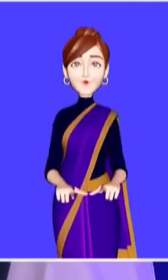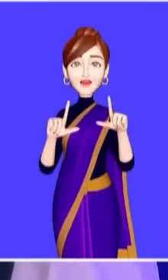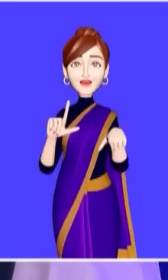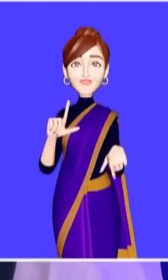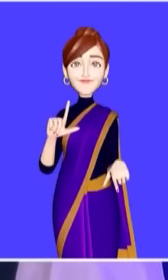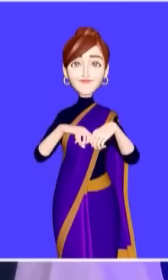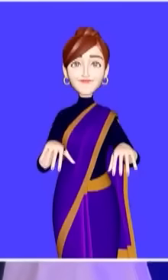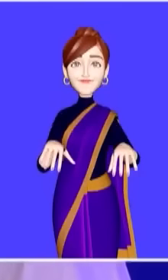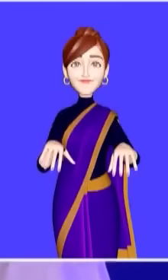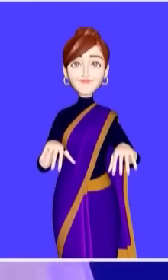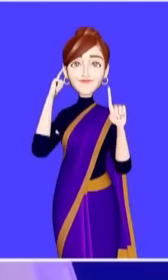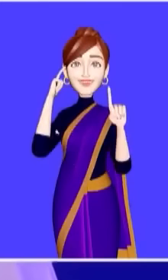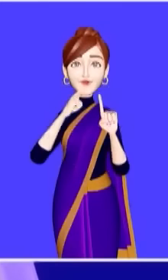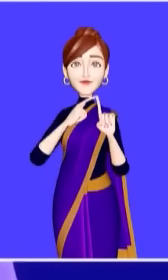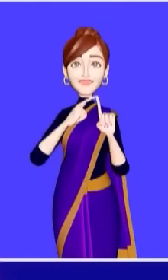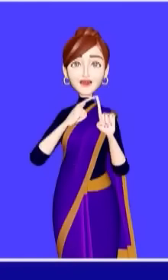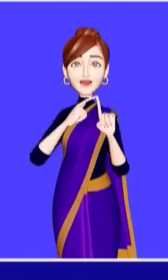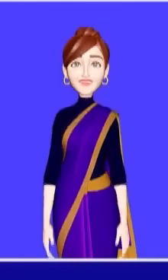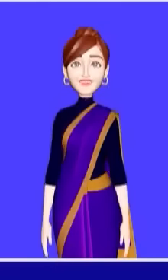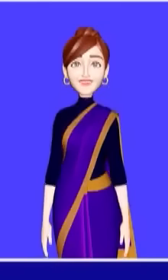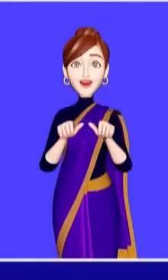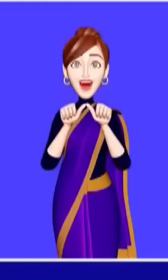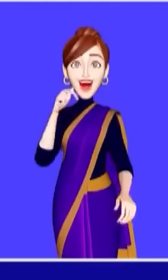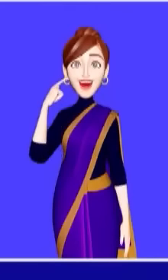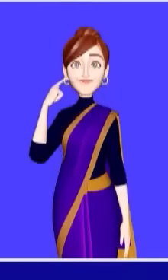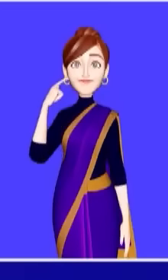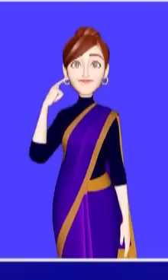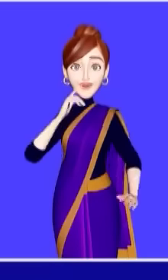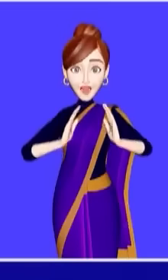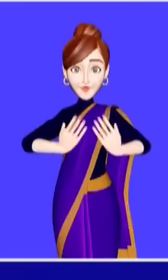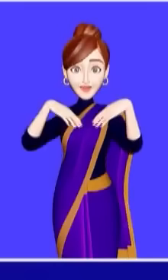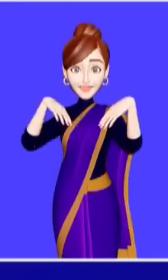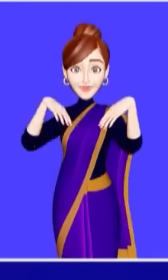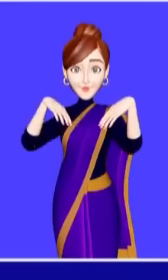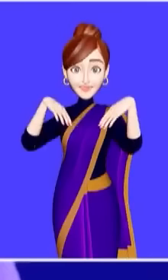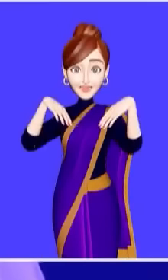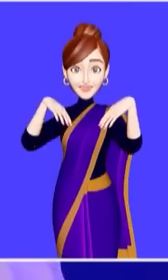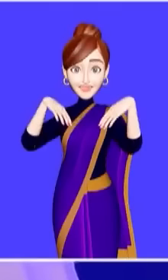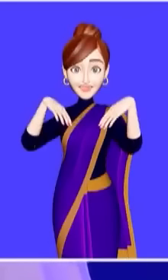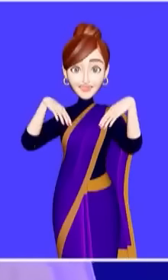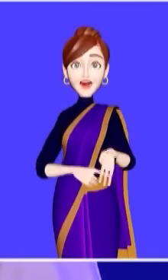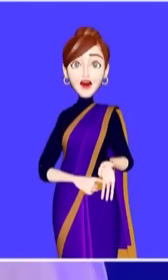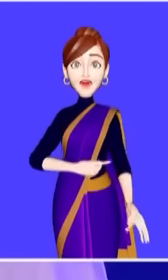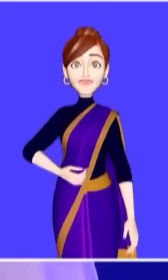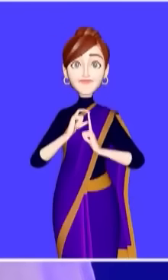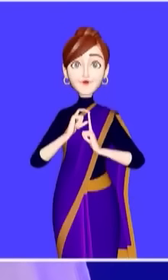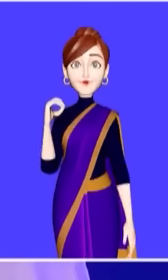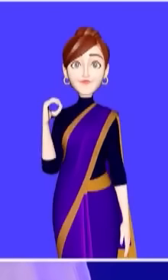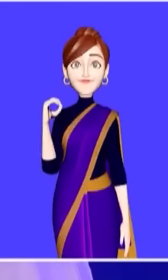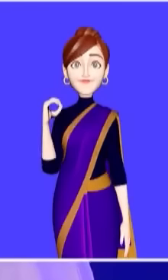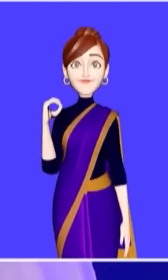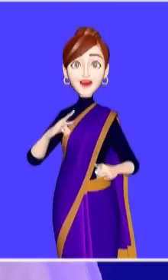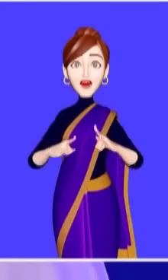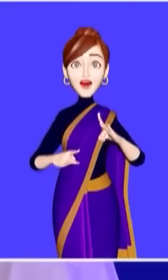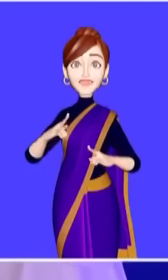वेलफेयर फॉर ऑल, हैप्पीनेस ऑफ ऑल। यही हमारा बेंचमार्क है।